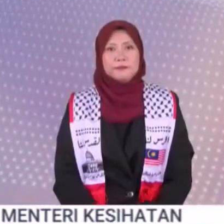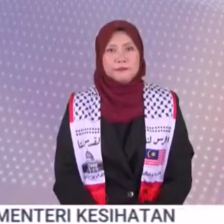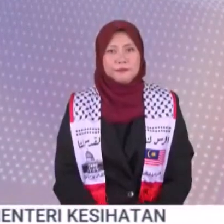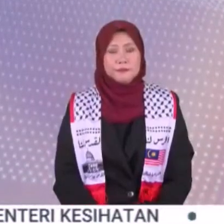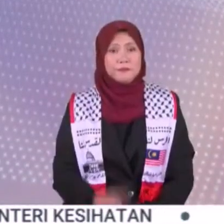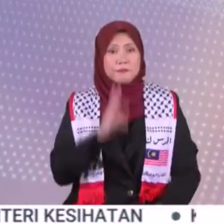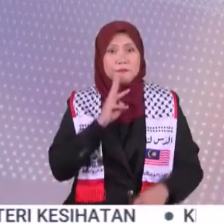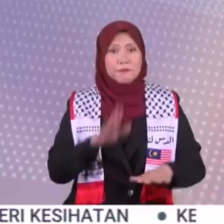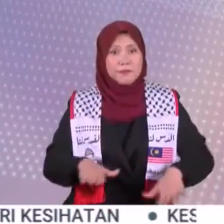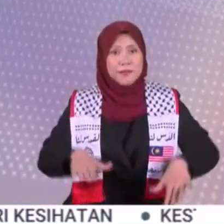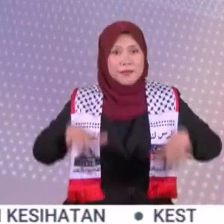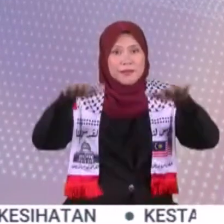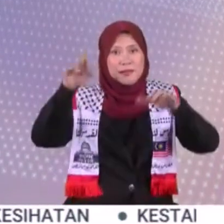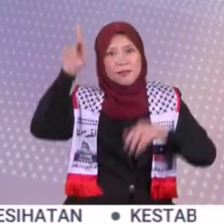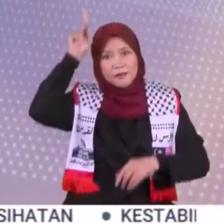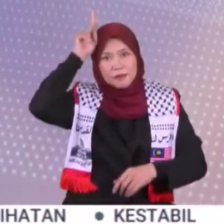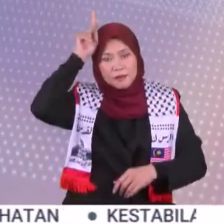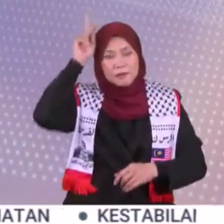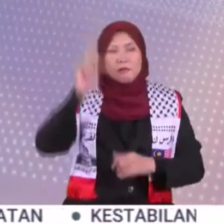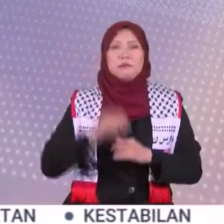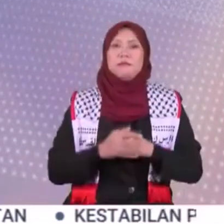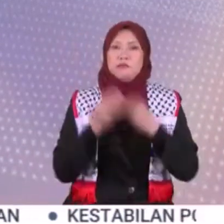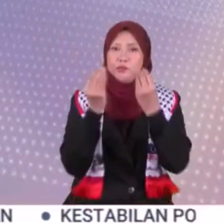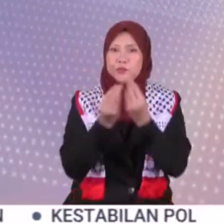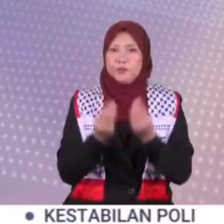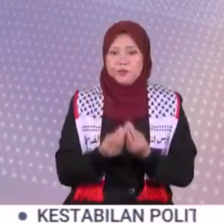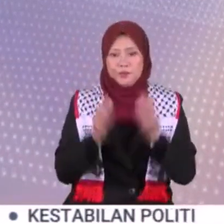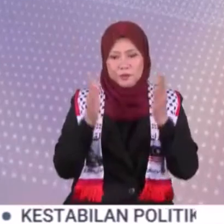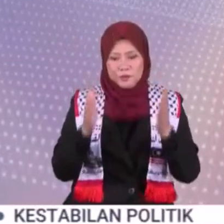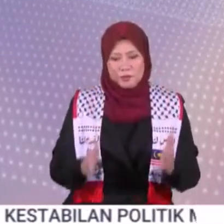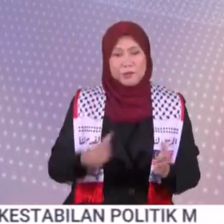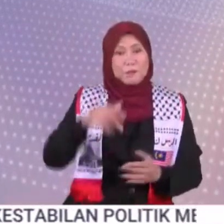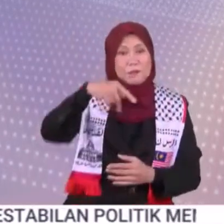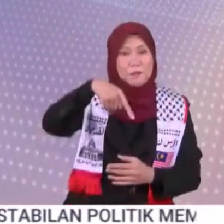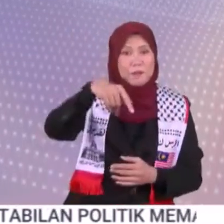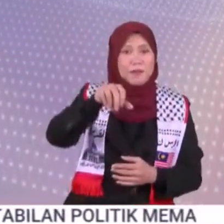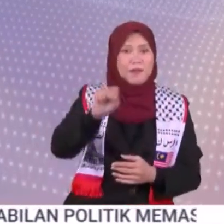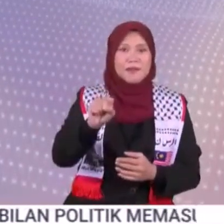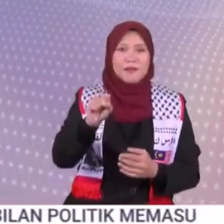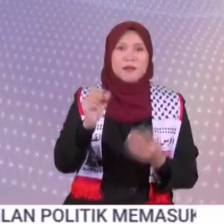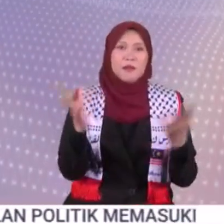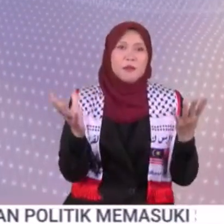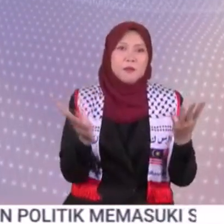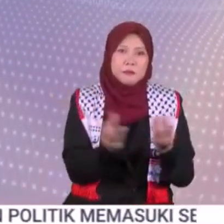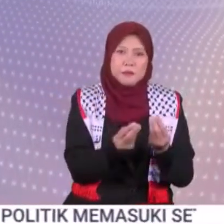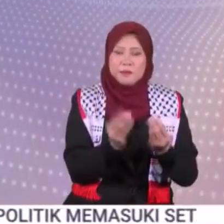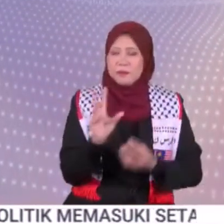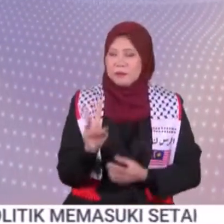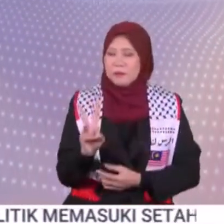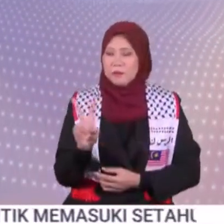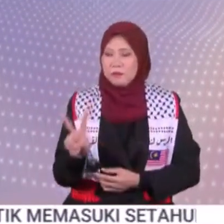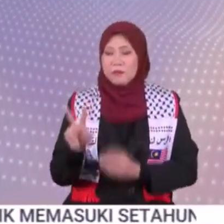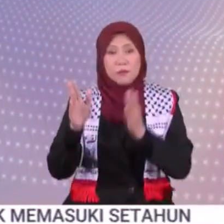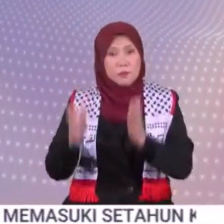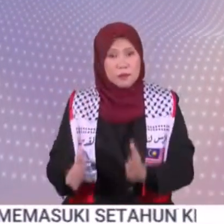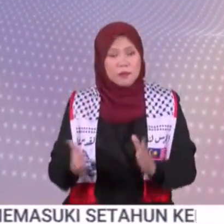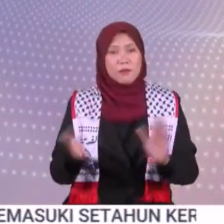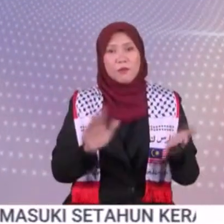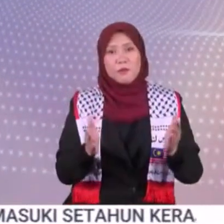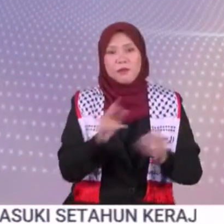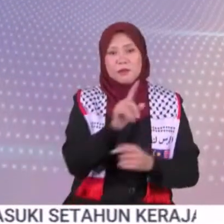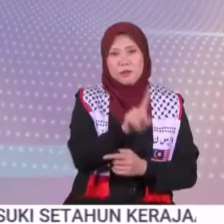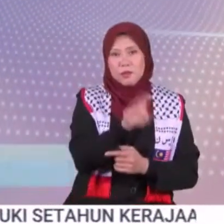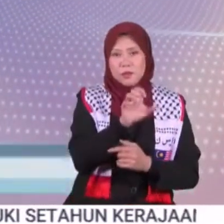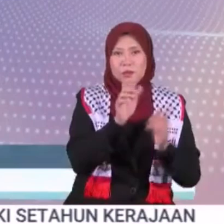perkembangan banjir di Kelantan jumlah penduduk terjejas di pusat pemindahan sementara PPS berkurangan kepada 62 orang berbanding lebih